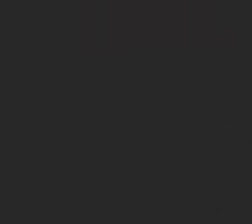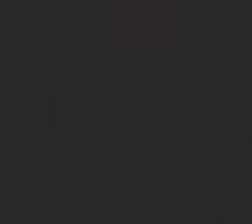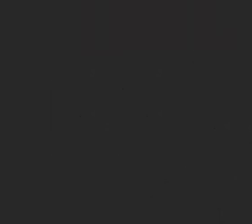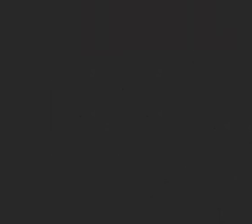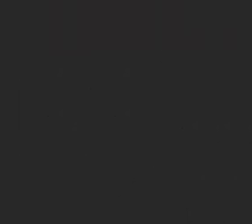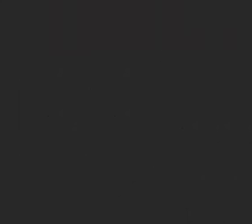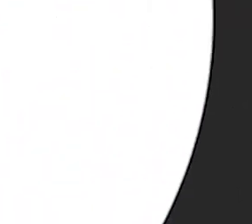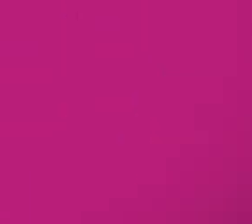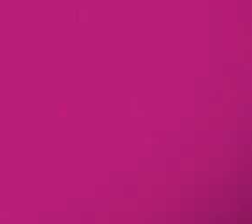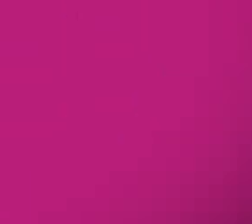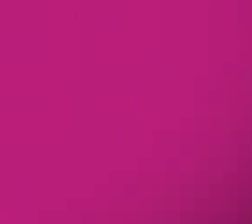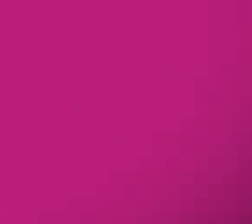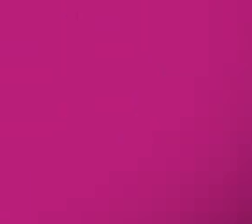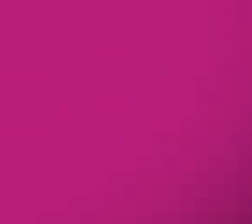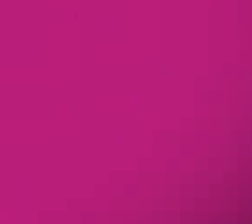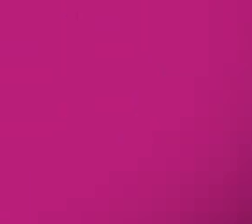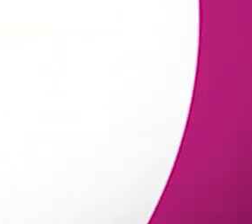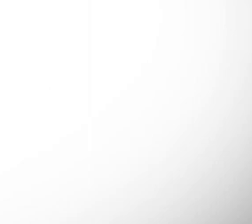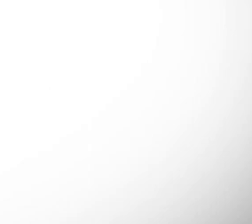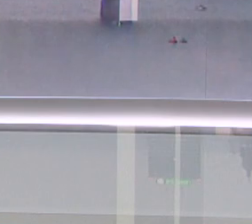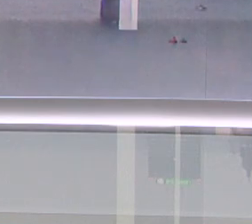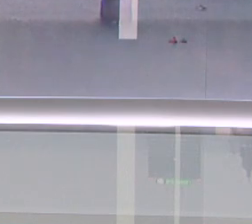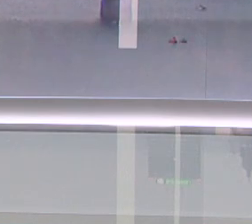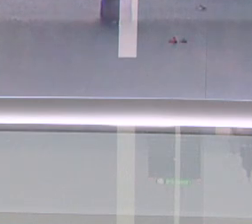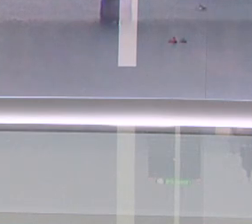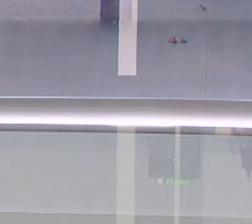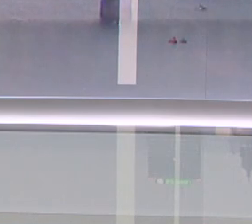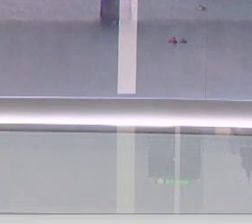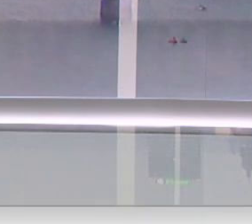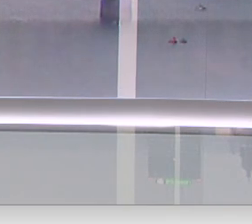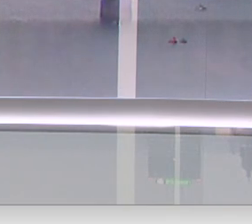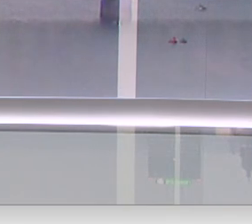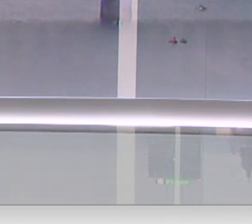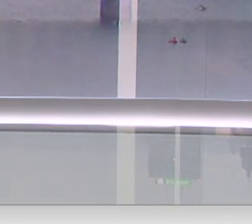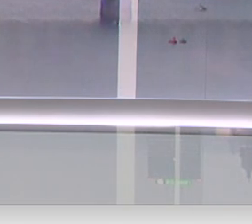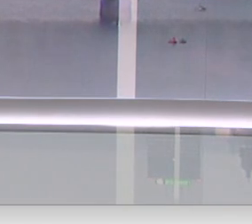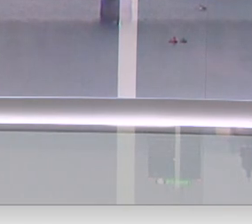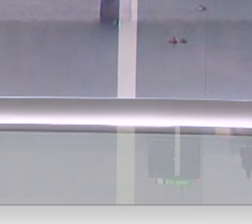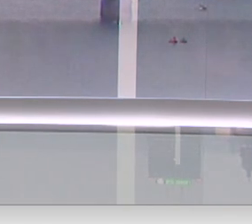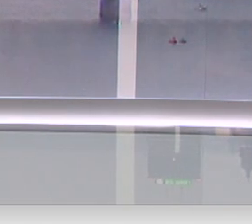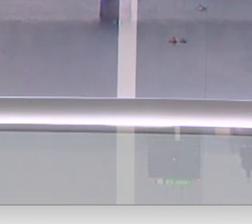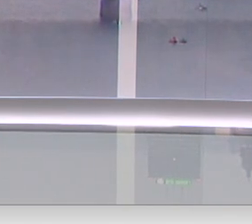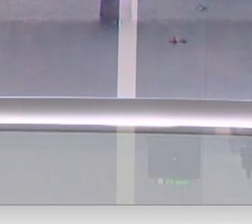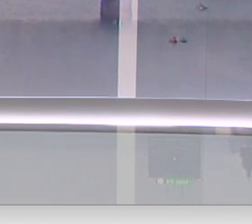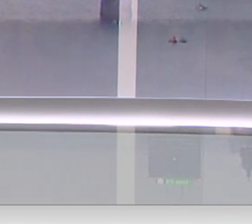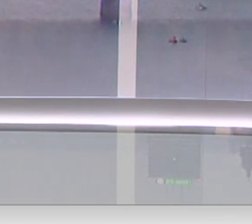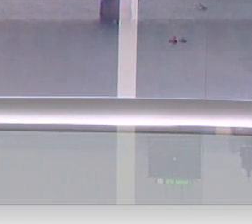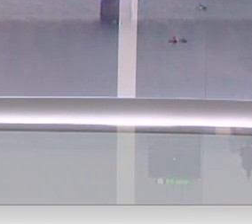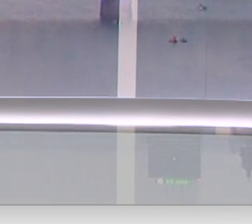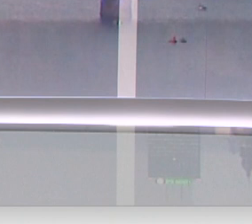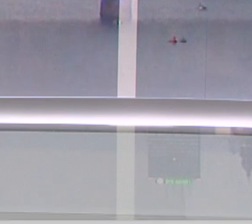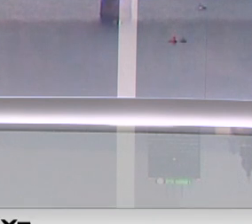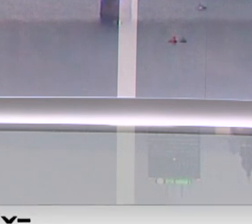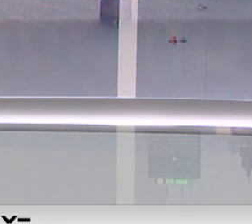Re, viss ēters ir te! Aizvadītajā naktī, pārbaudot ierobežojumu ievērošanu, Gulbenes